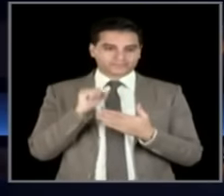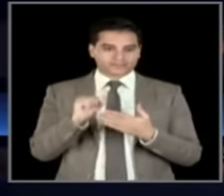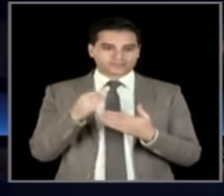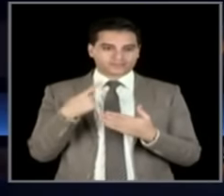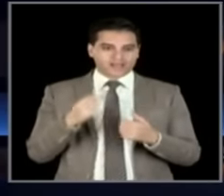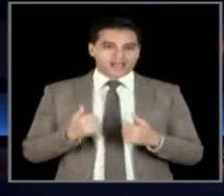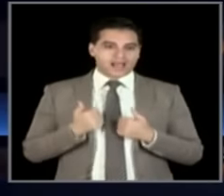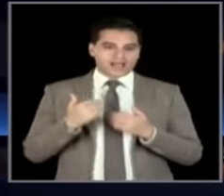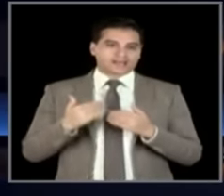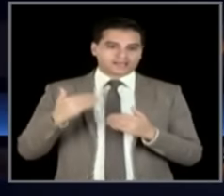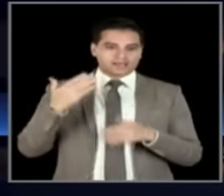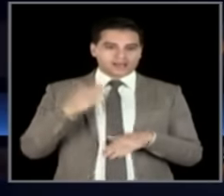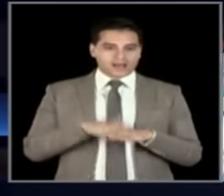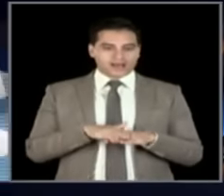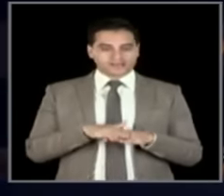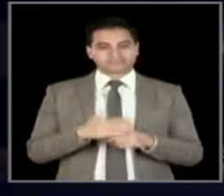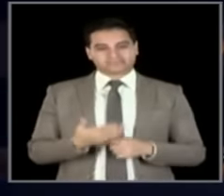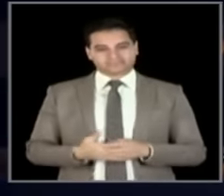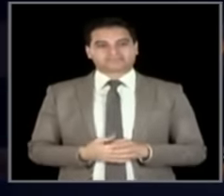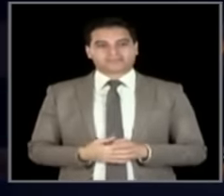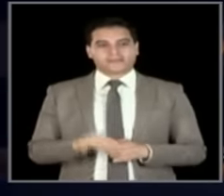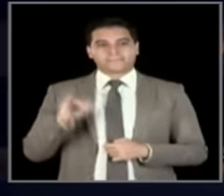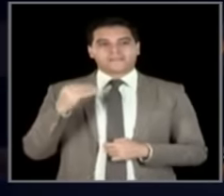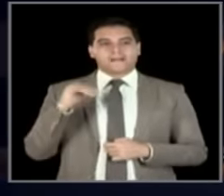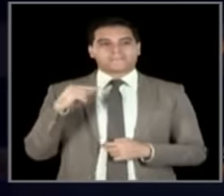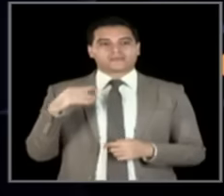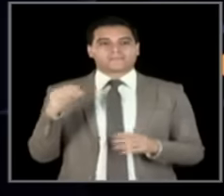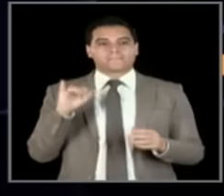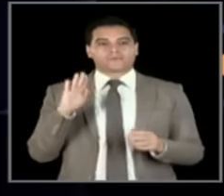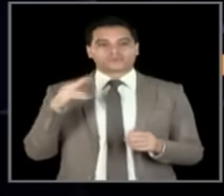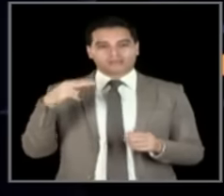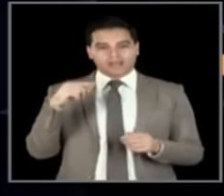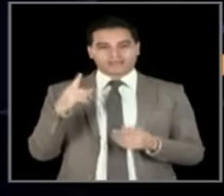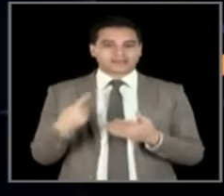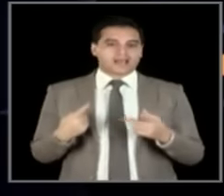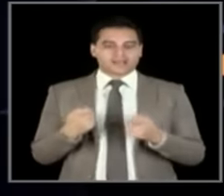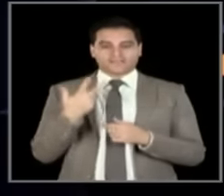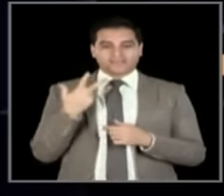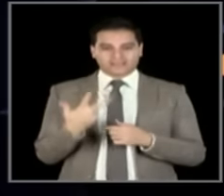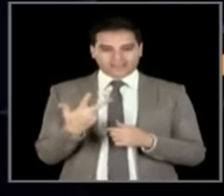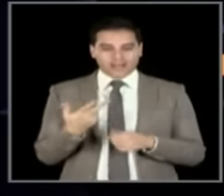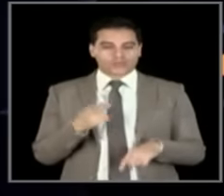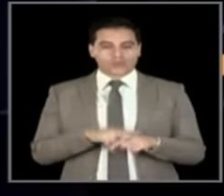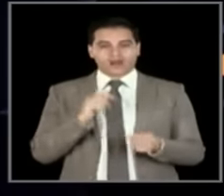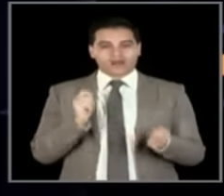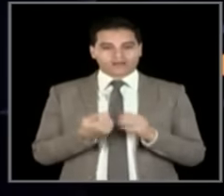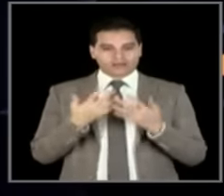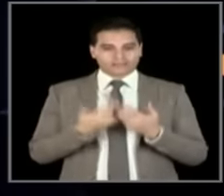الحياة من منظور فلسفي. محمد مسعد حرصت الهدف الثالث وغيرت